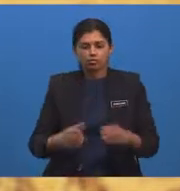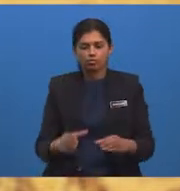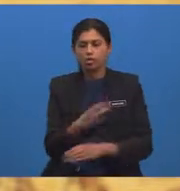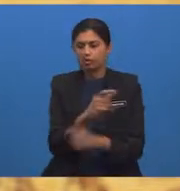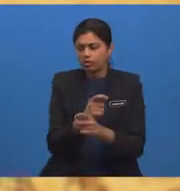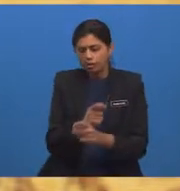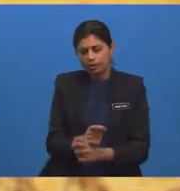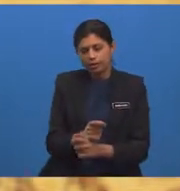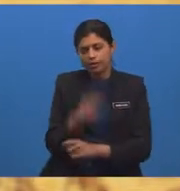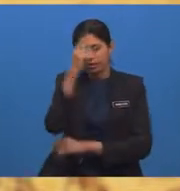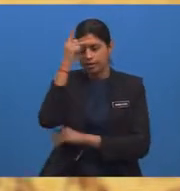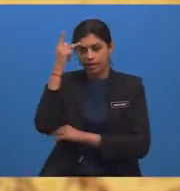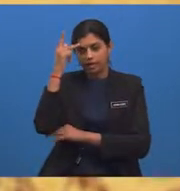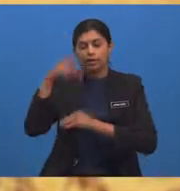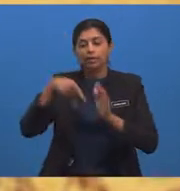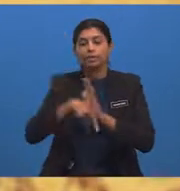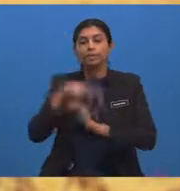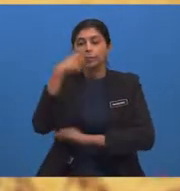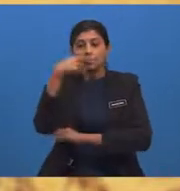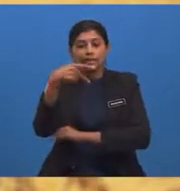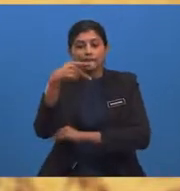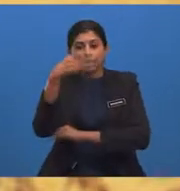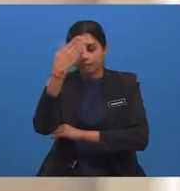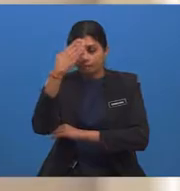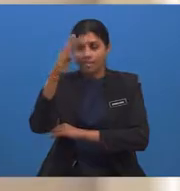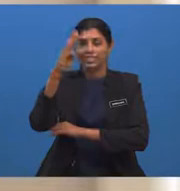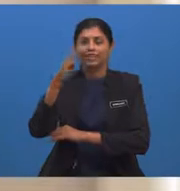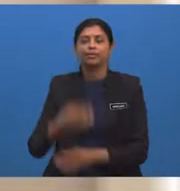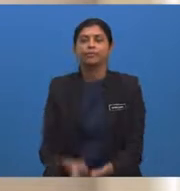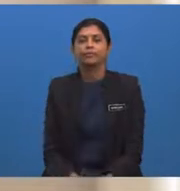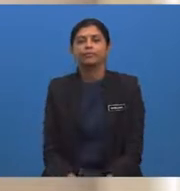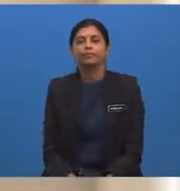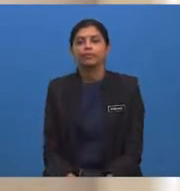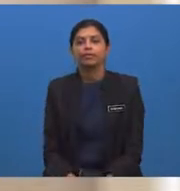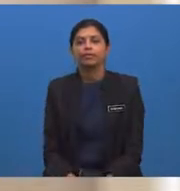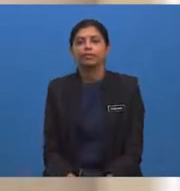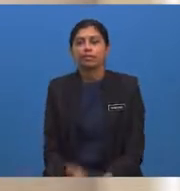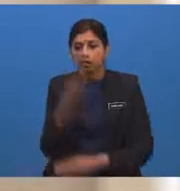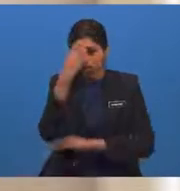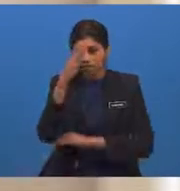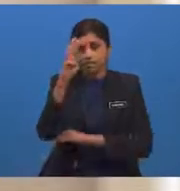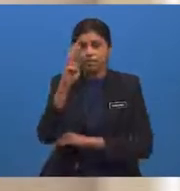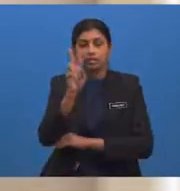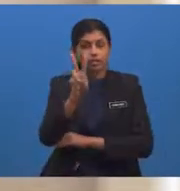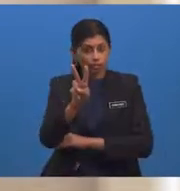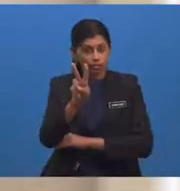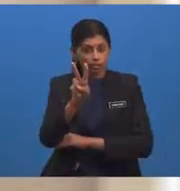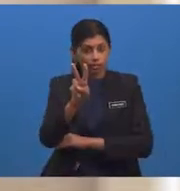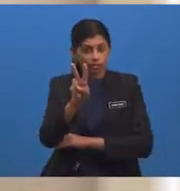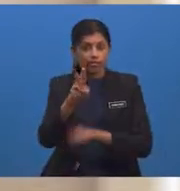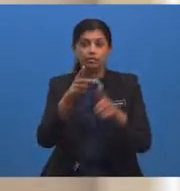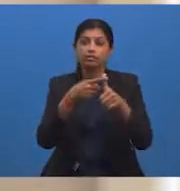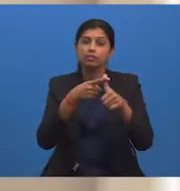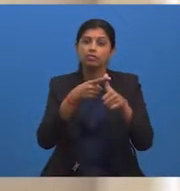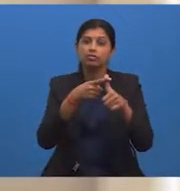lama. Terdapat dua aspek dalam melihat kebijaksanaan pemerintah iaitu melalui